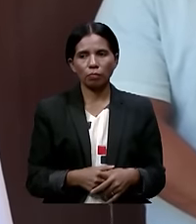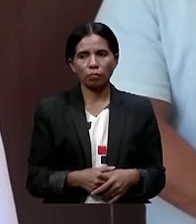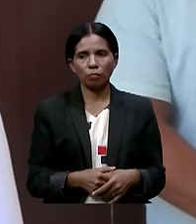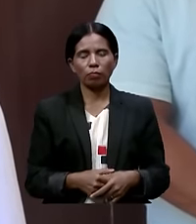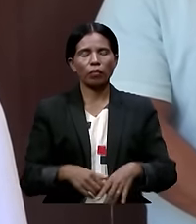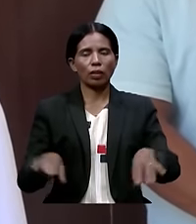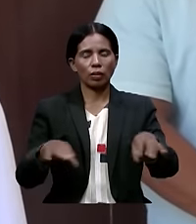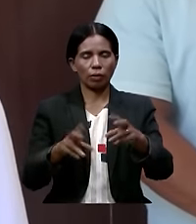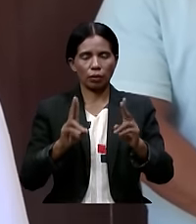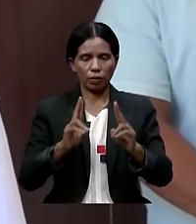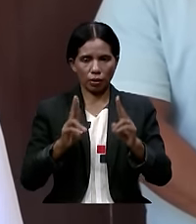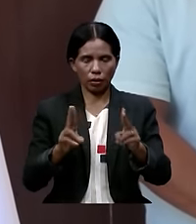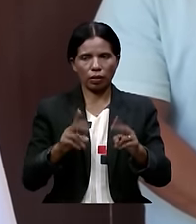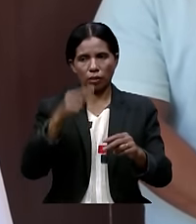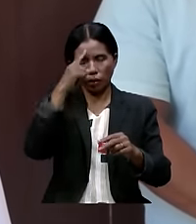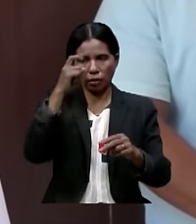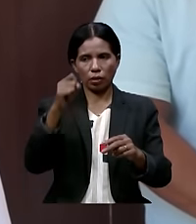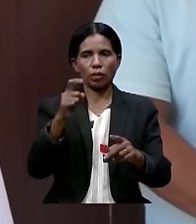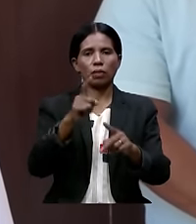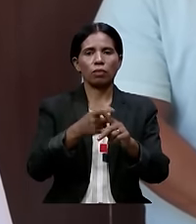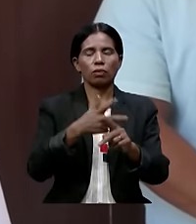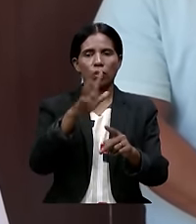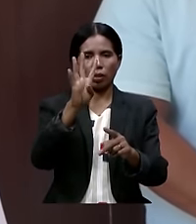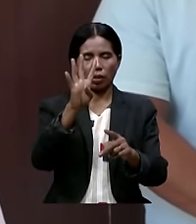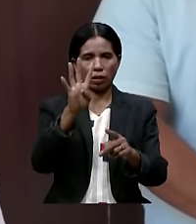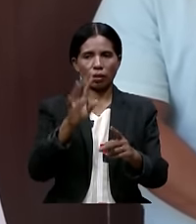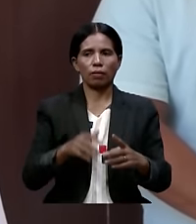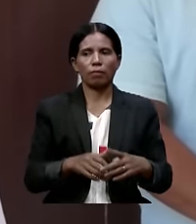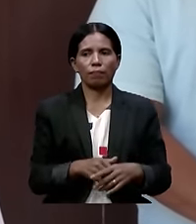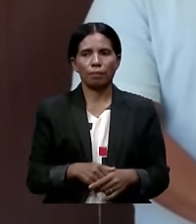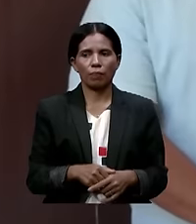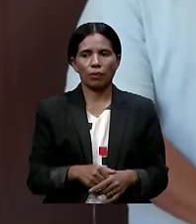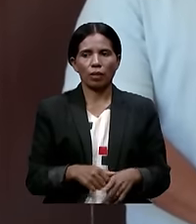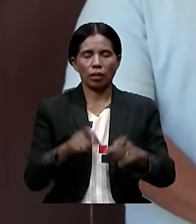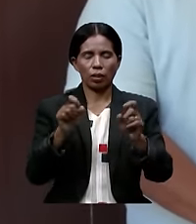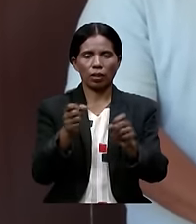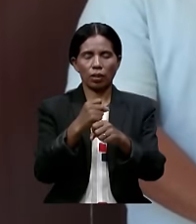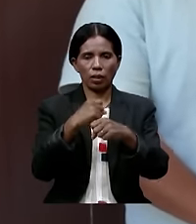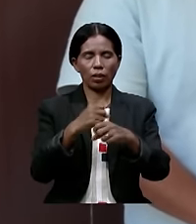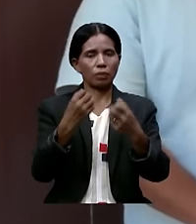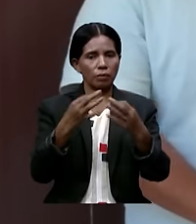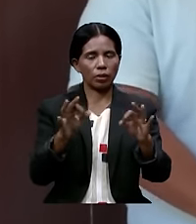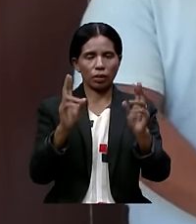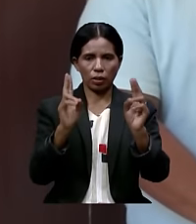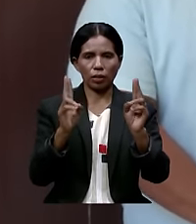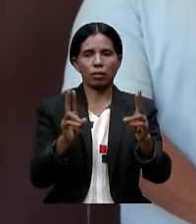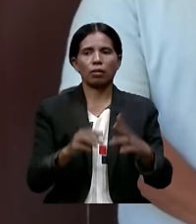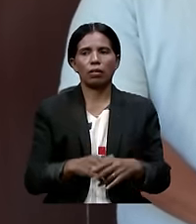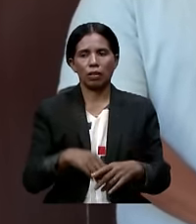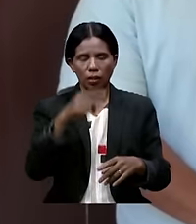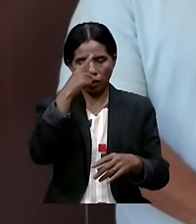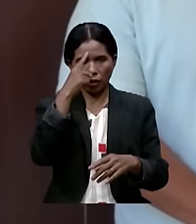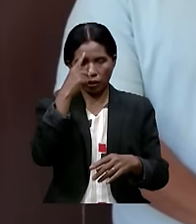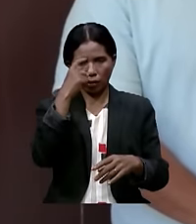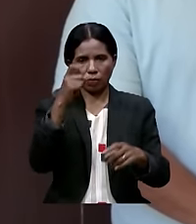Servisu de urgente de tebes, tamba hela fulan hate. Tem que concluir. Tamba ne